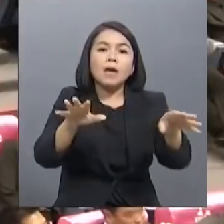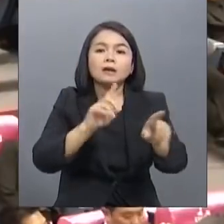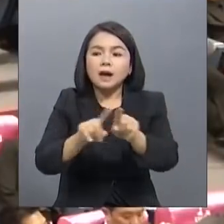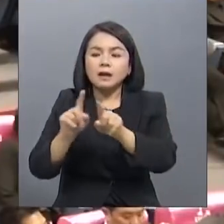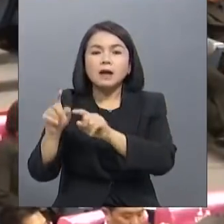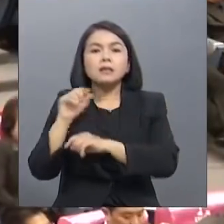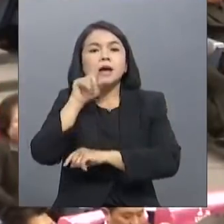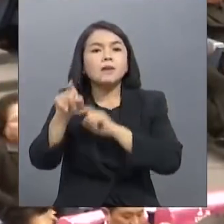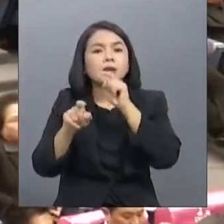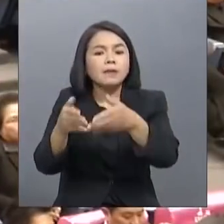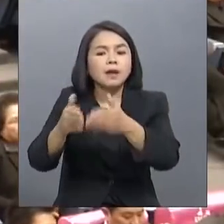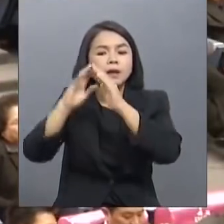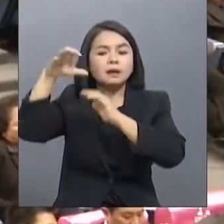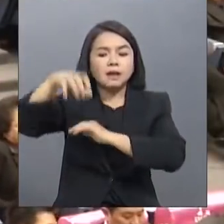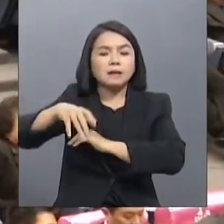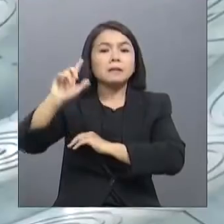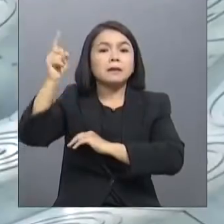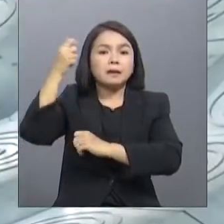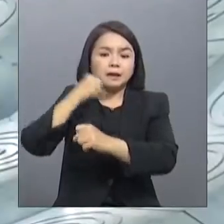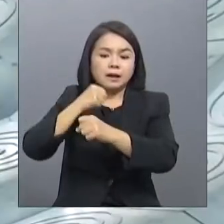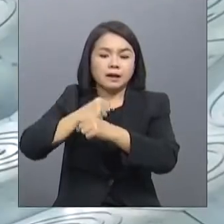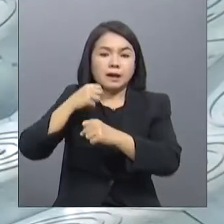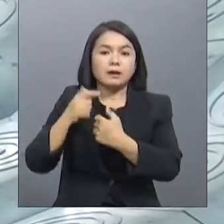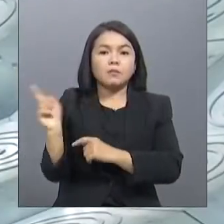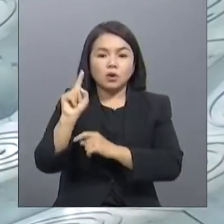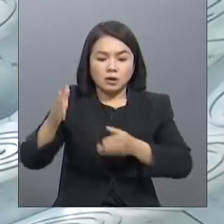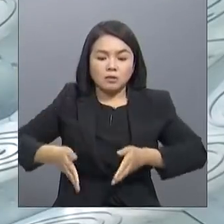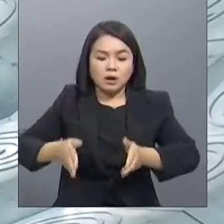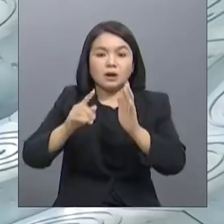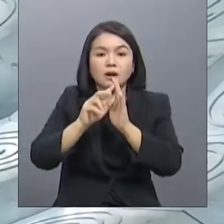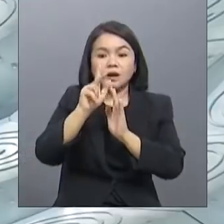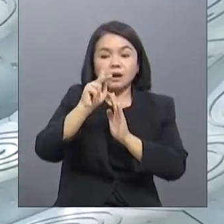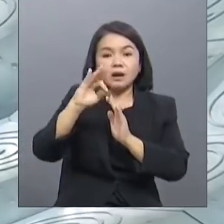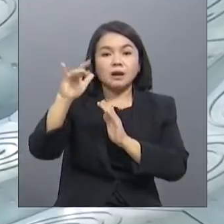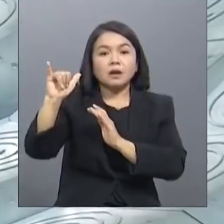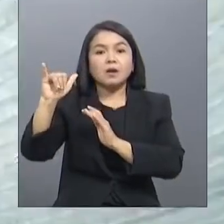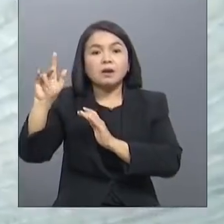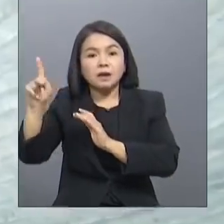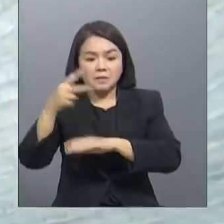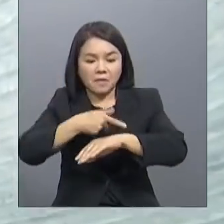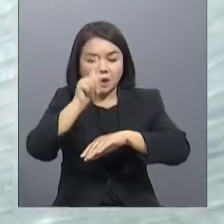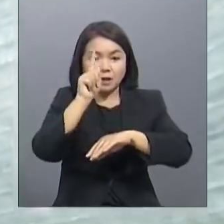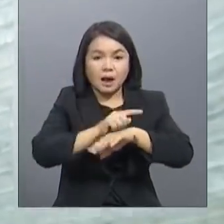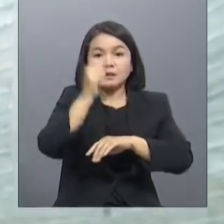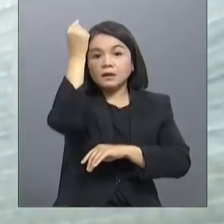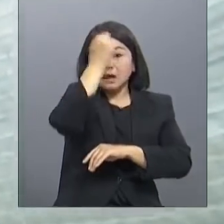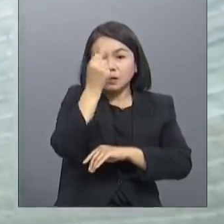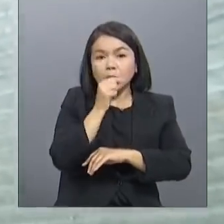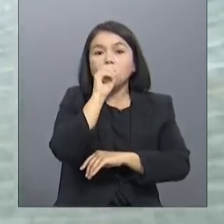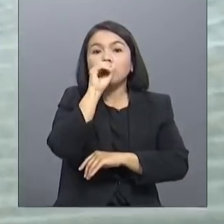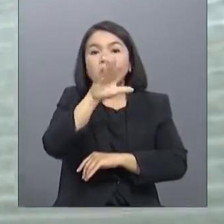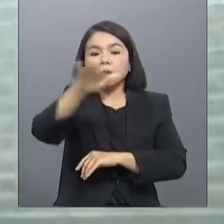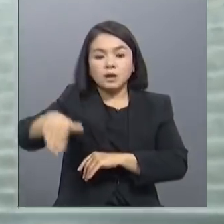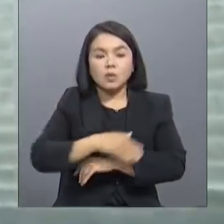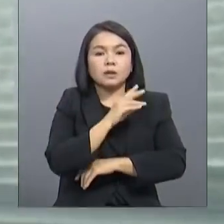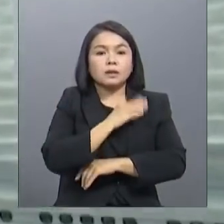คืบหน้าในการก่อสรางอาคารรัฐธษภาแ่งให่่านเกียกกายโดยใชวรลกภัย ประทานสภาผู้แทนรศดร แ้งให้ส